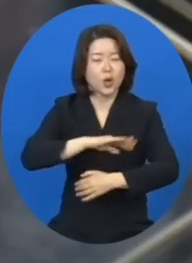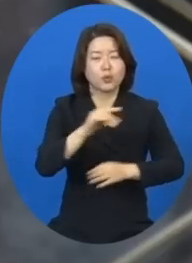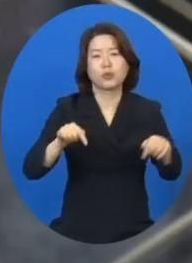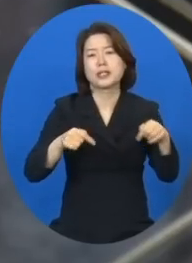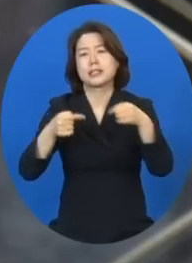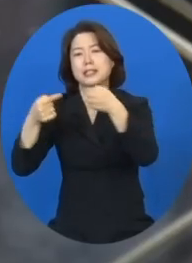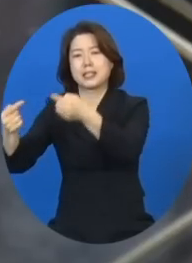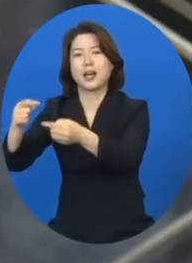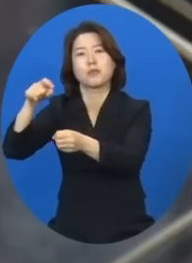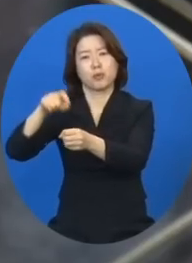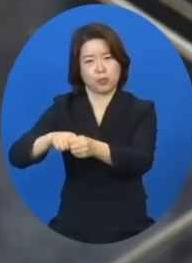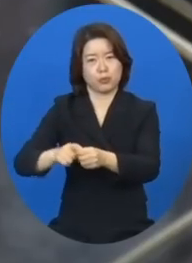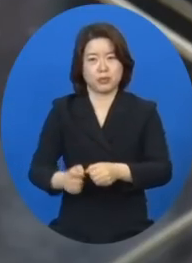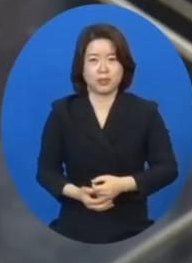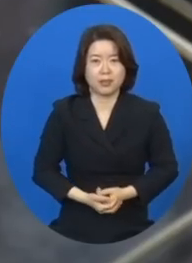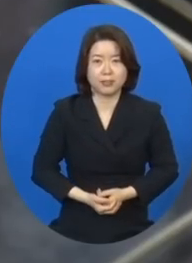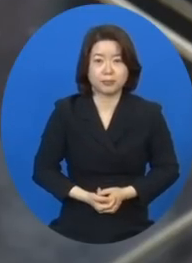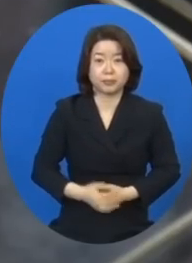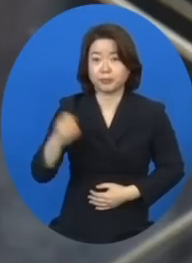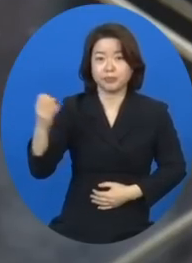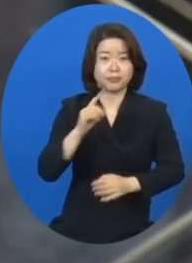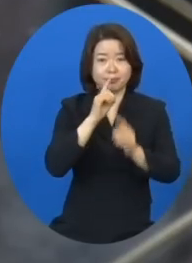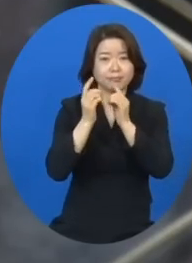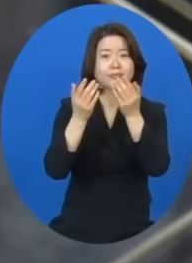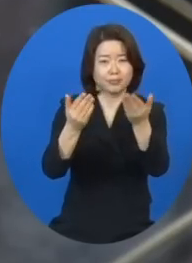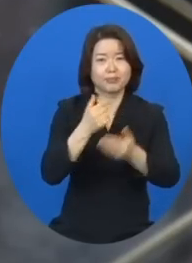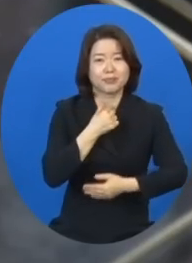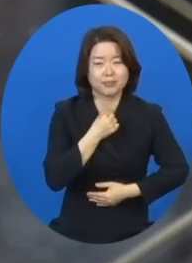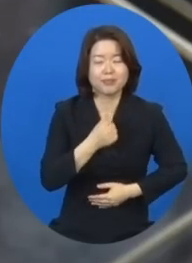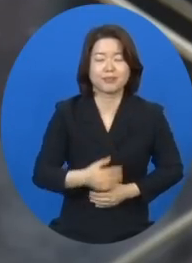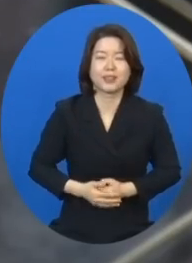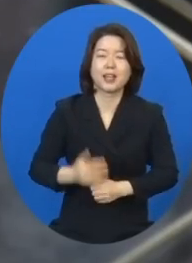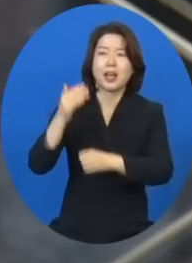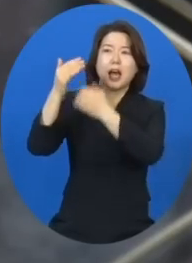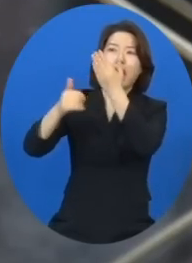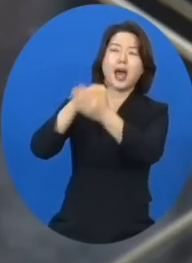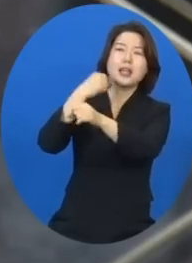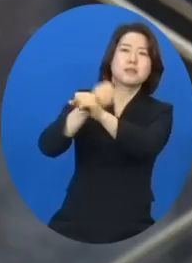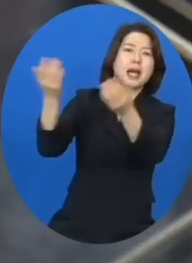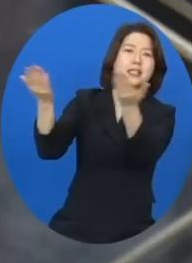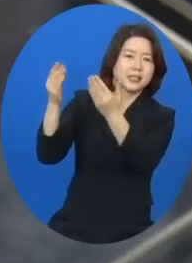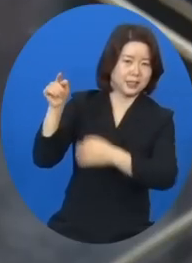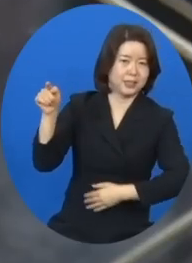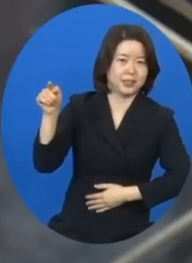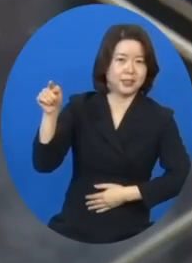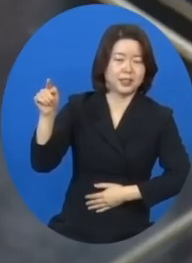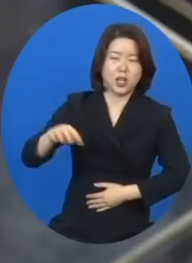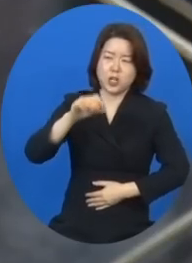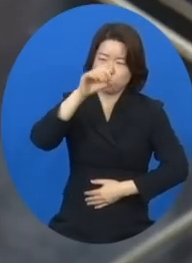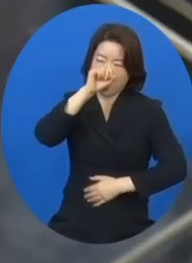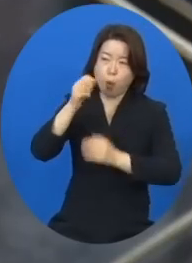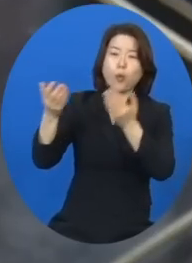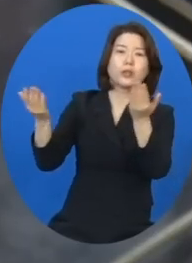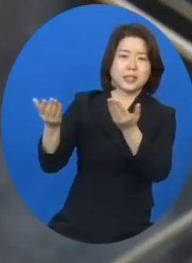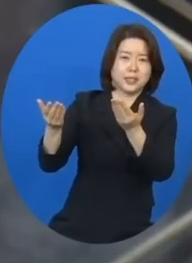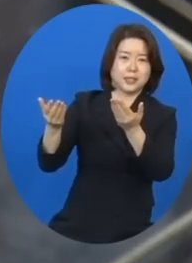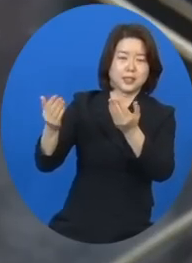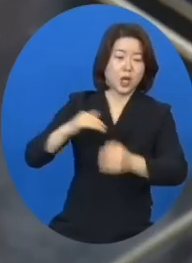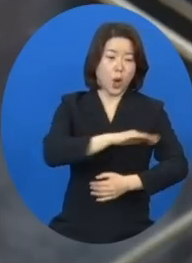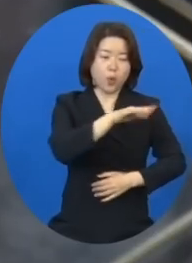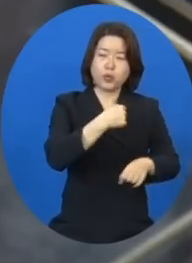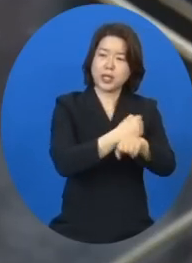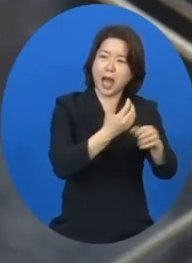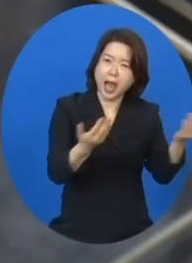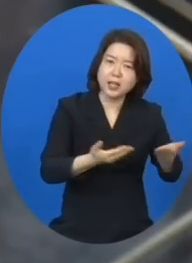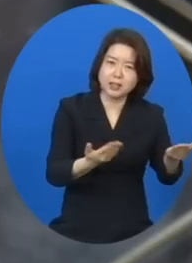참여시키려는 것입니다. 제가 다시 말씀드릴게요. 하나님이 하시는 일과 선한 일과 우리가